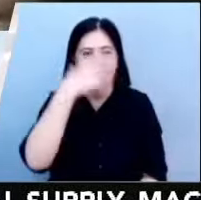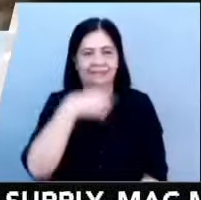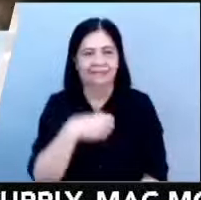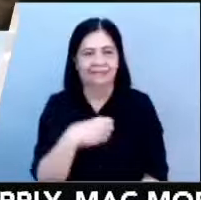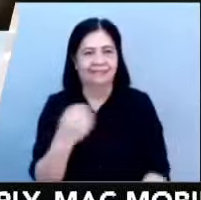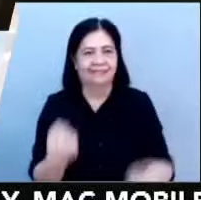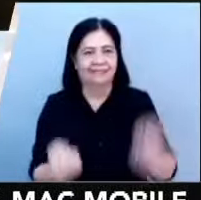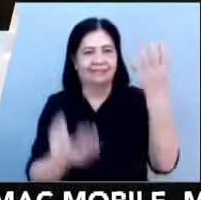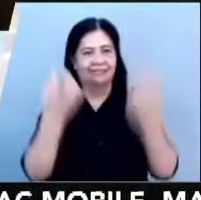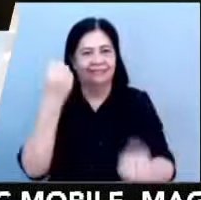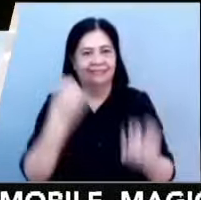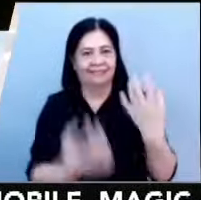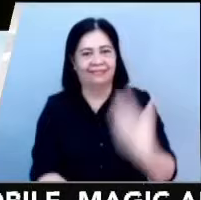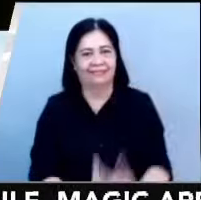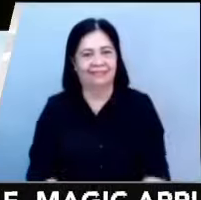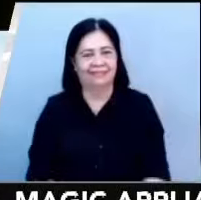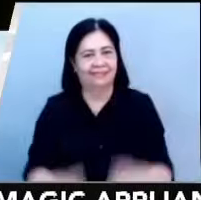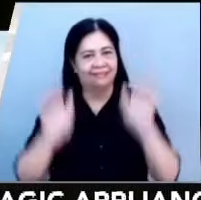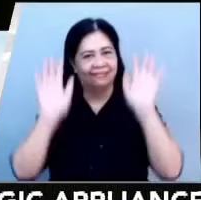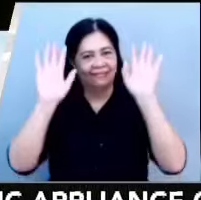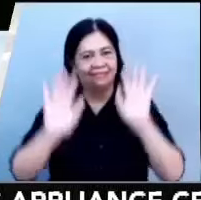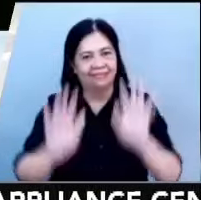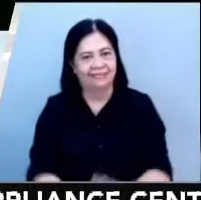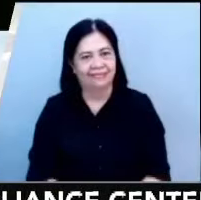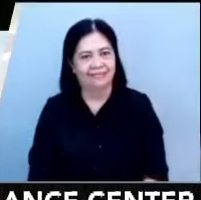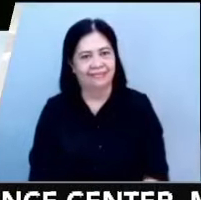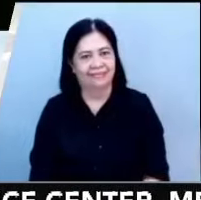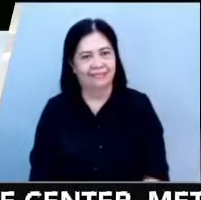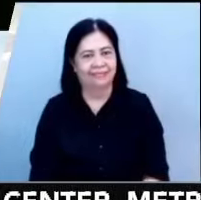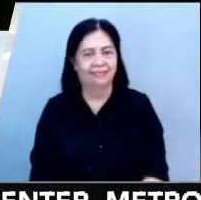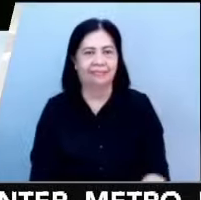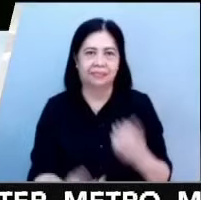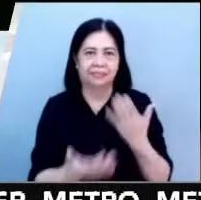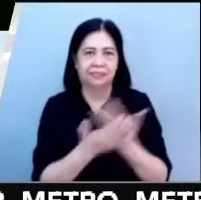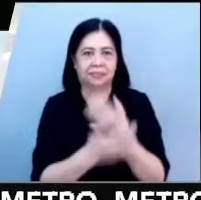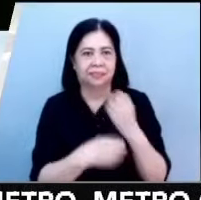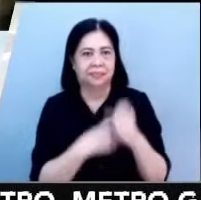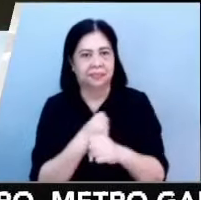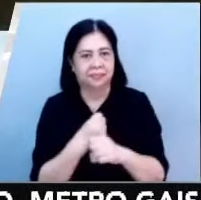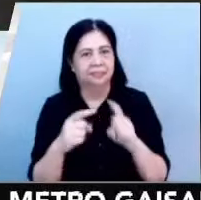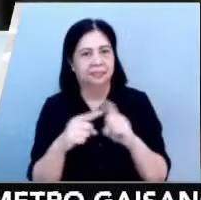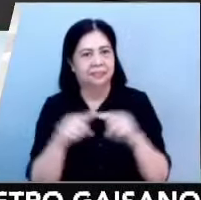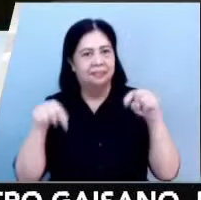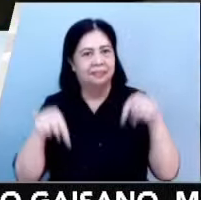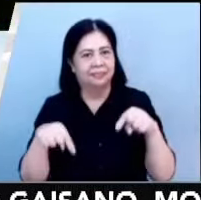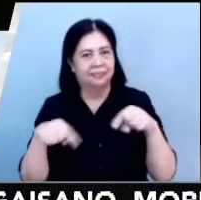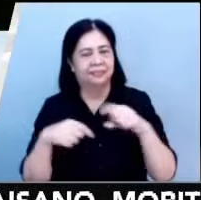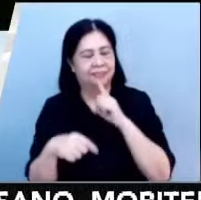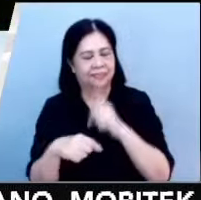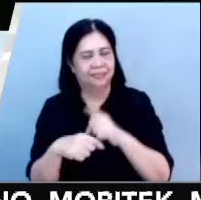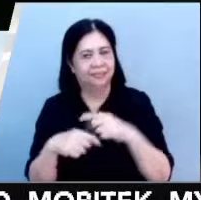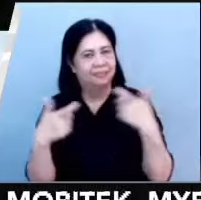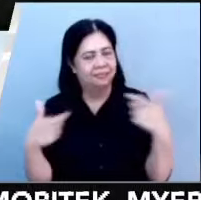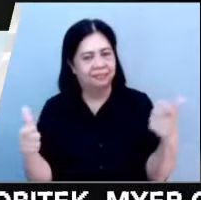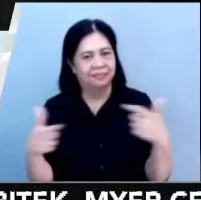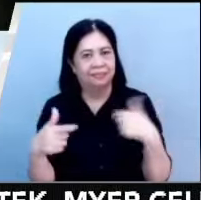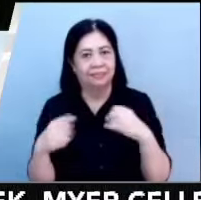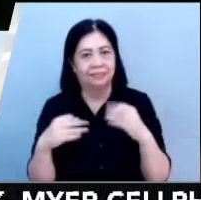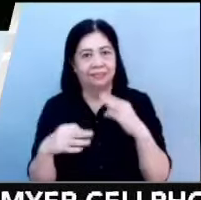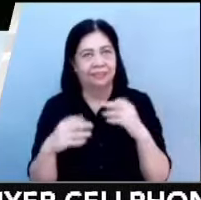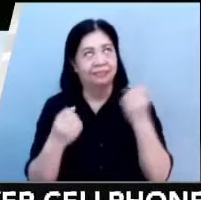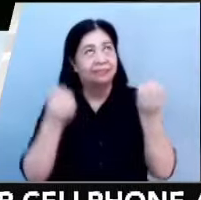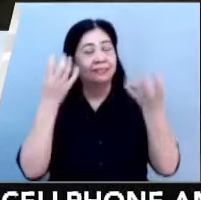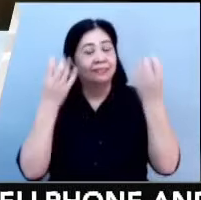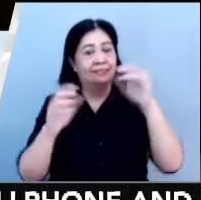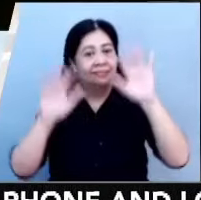display. Amazing. I have been abroad for a lot of New Year's Eves, but this was really great. The fireworks were fantastic.